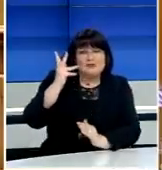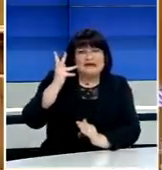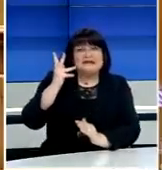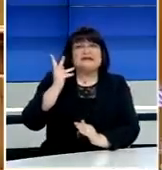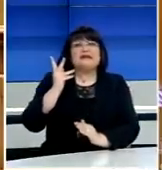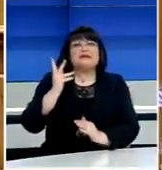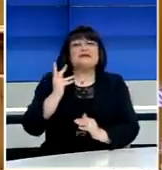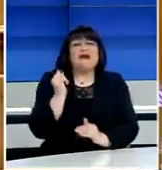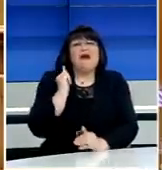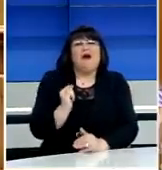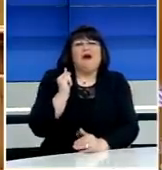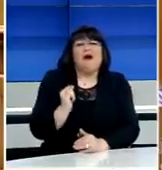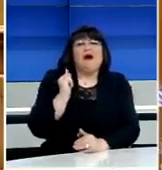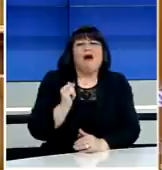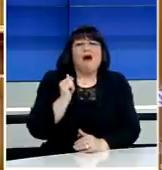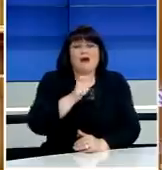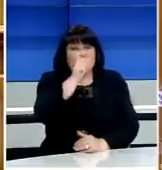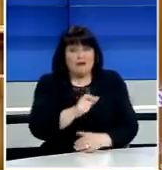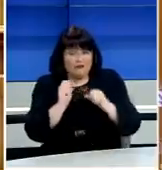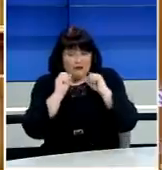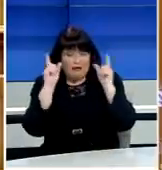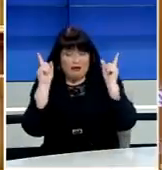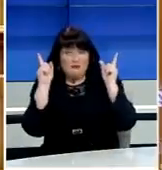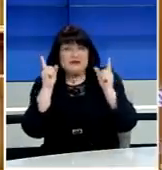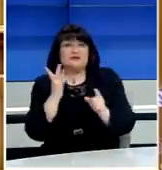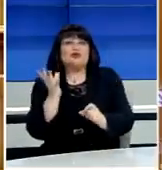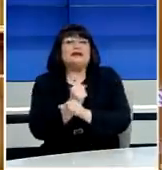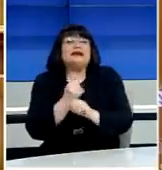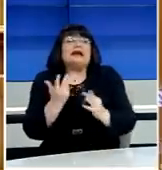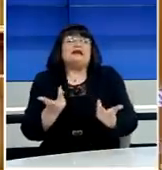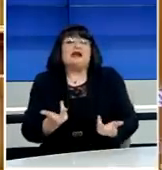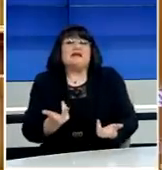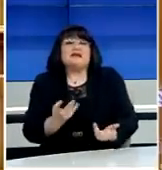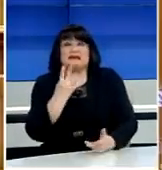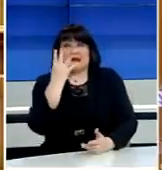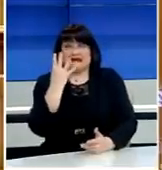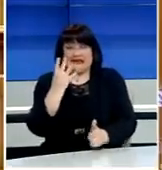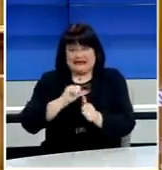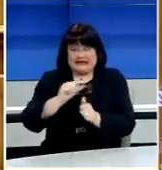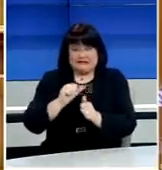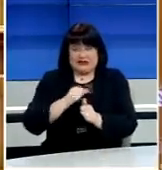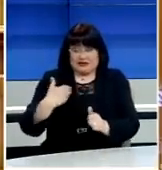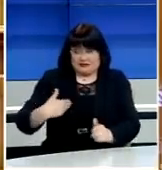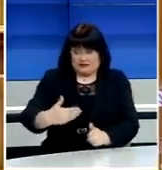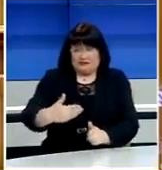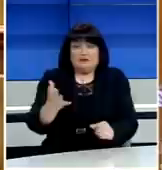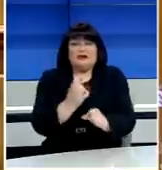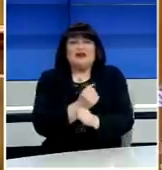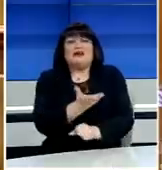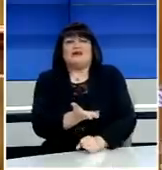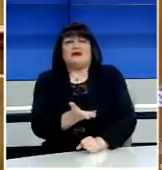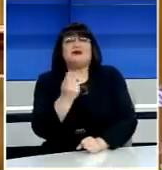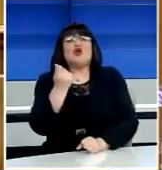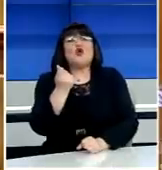οικονομία. Πετύχατε το πρωτοφανές κατόρθωμα μέσα σε 4 μόλις μήνες. Μια